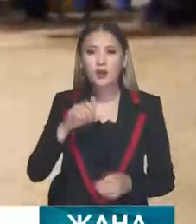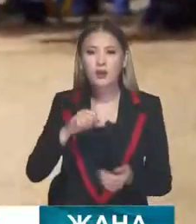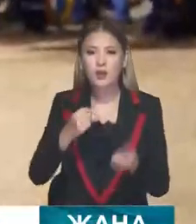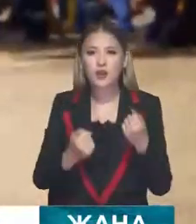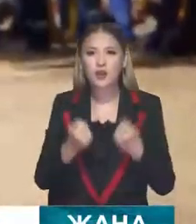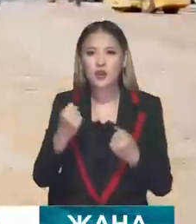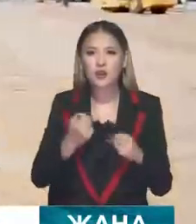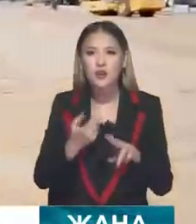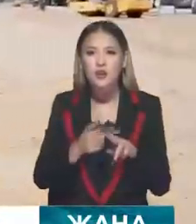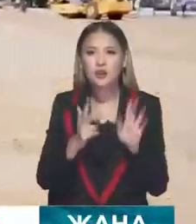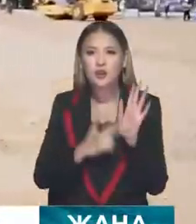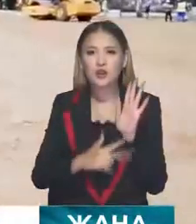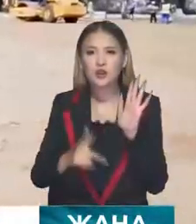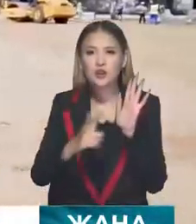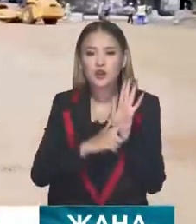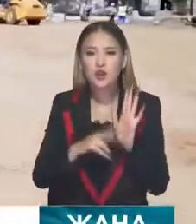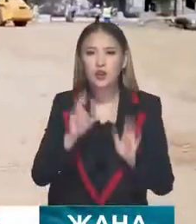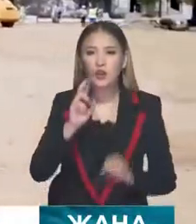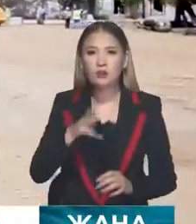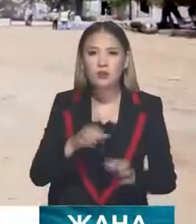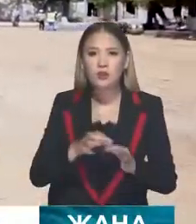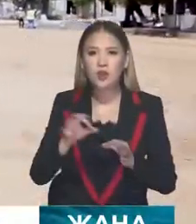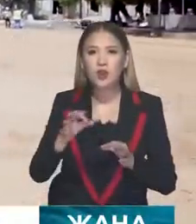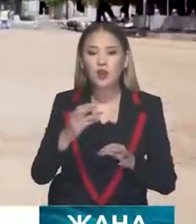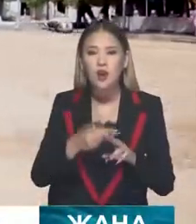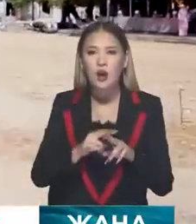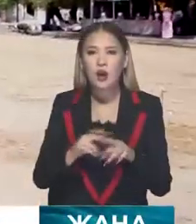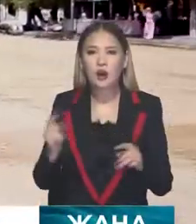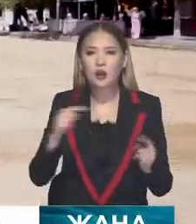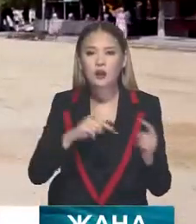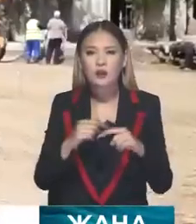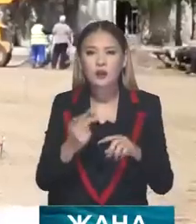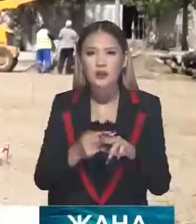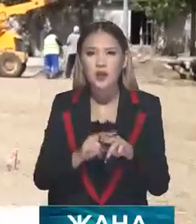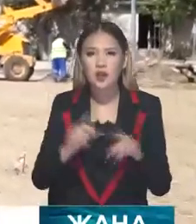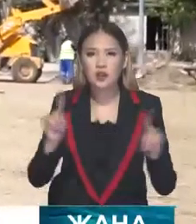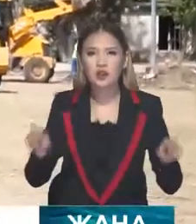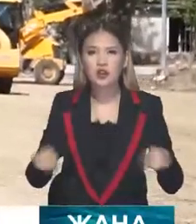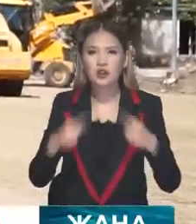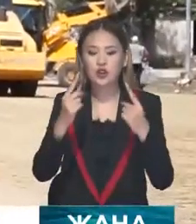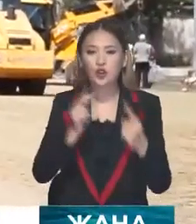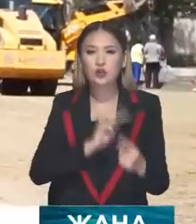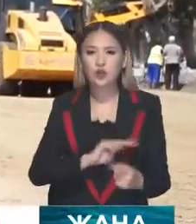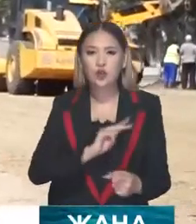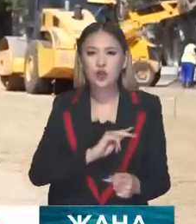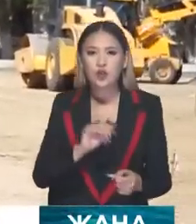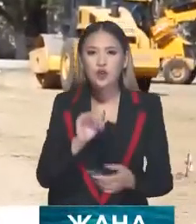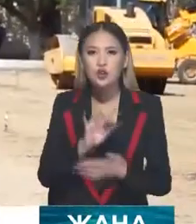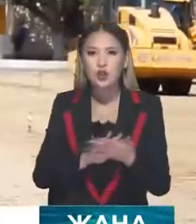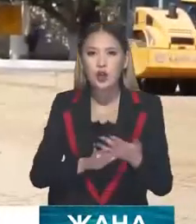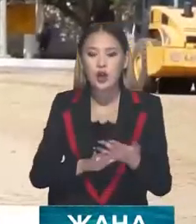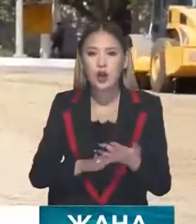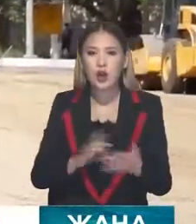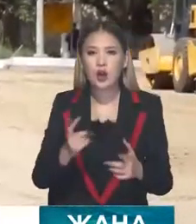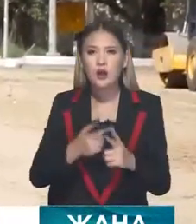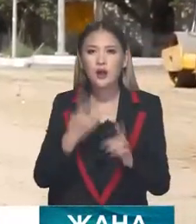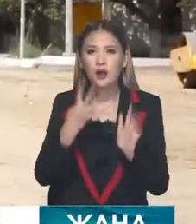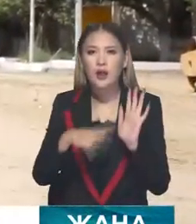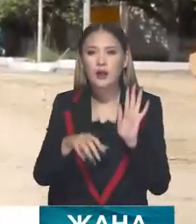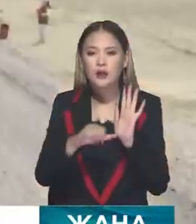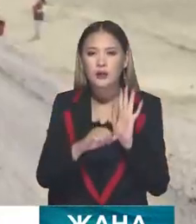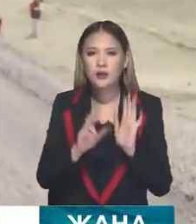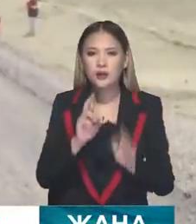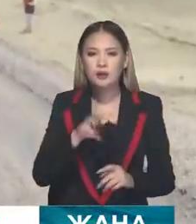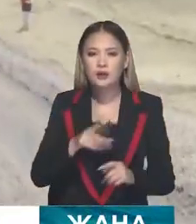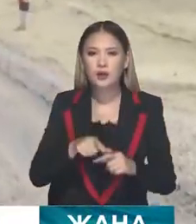жолының 87 шақырымды құрайтын Индер-Қарабау аралығын қайта жаңғырту жұмыстары жүргізіліп, аталған жолдың 46 шақырымы